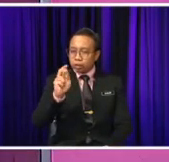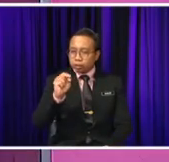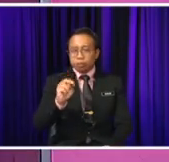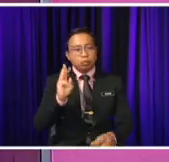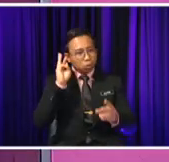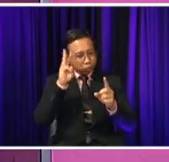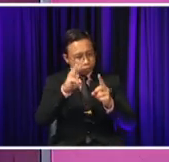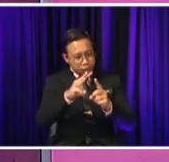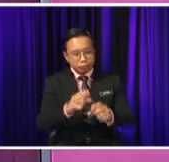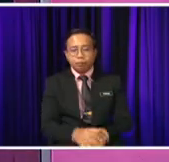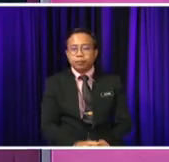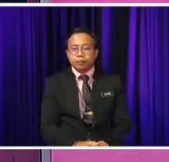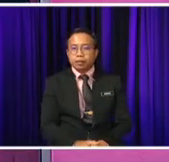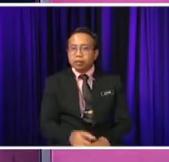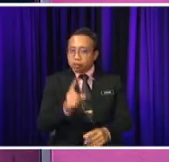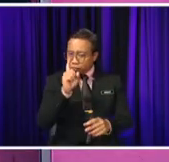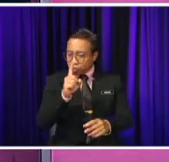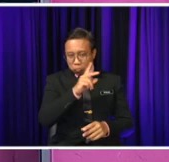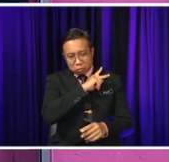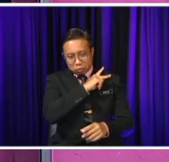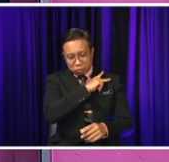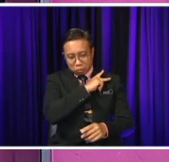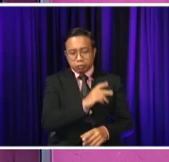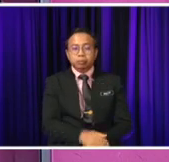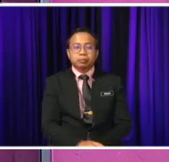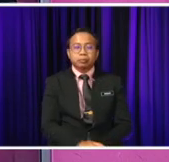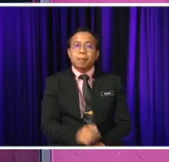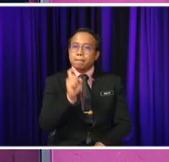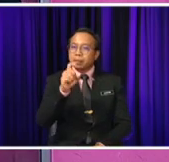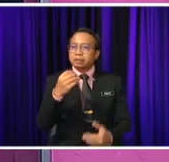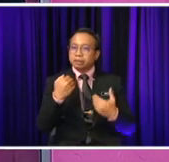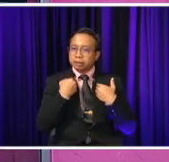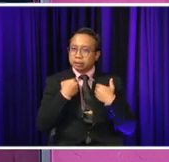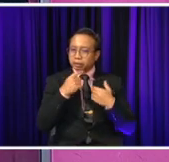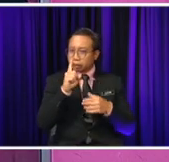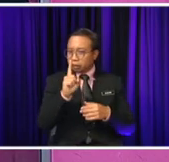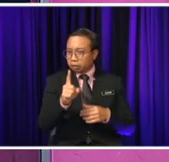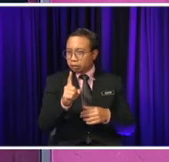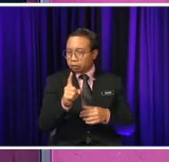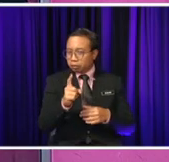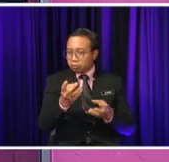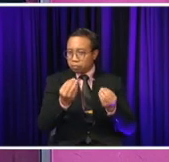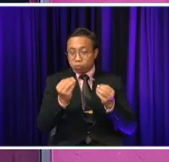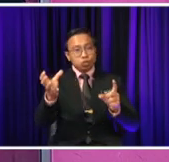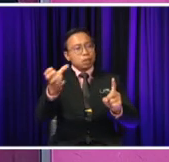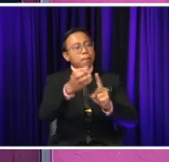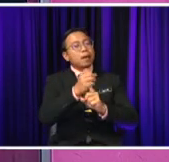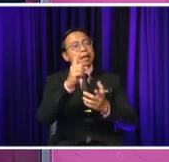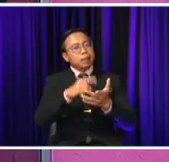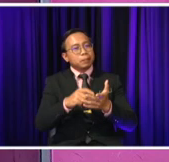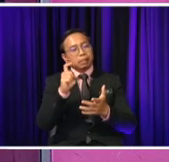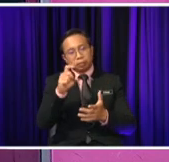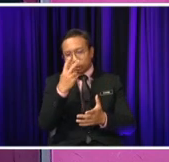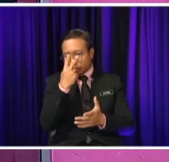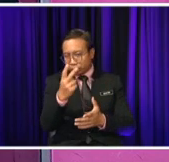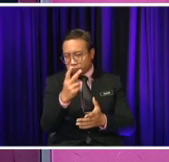seorang pentabi seorang pemimpin seorang ketua Devina ada sesuatu yang dikenal dengan capai mesti nampak